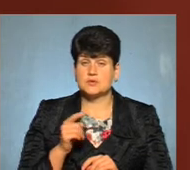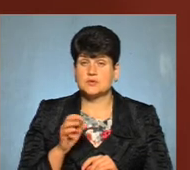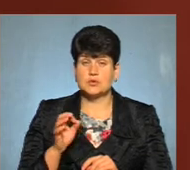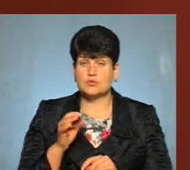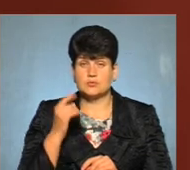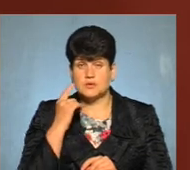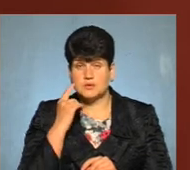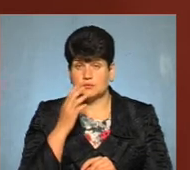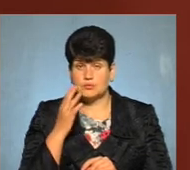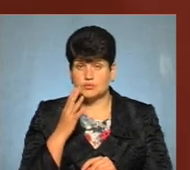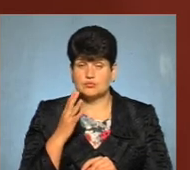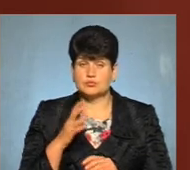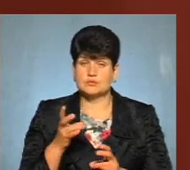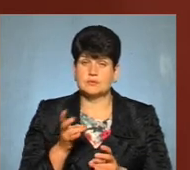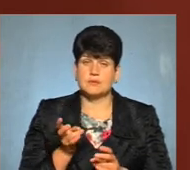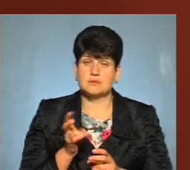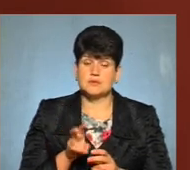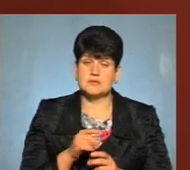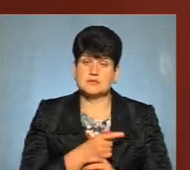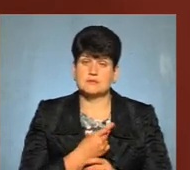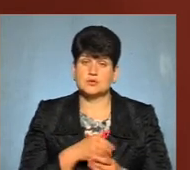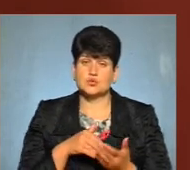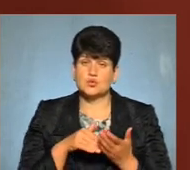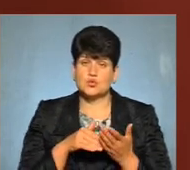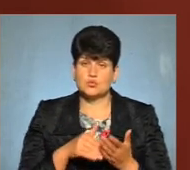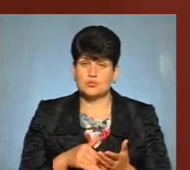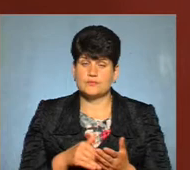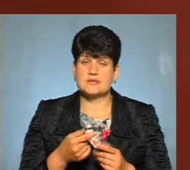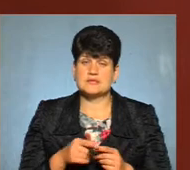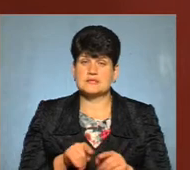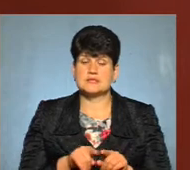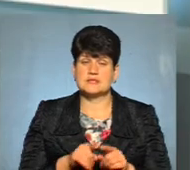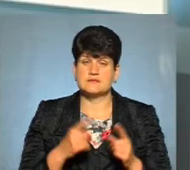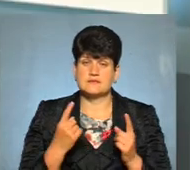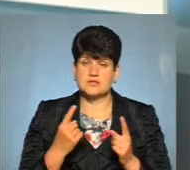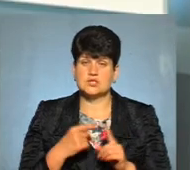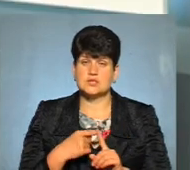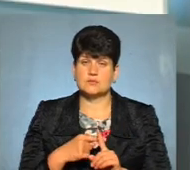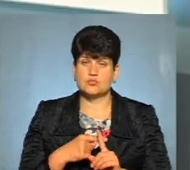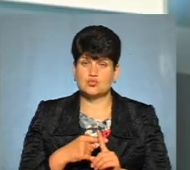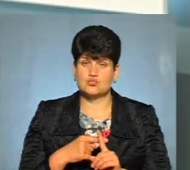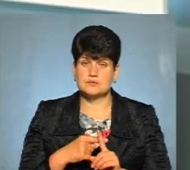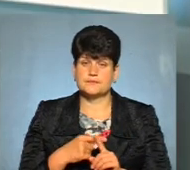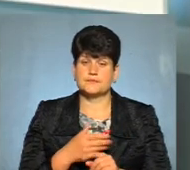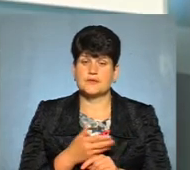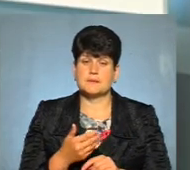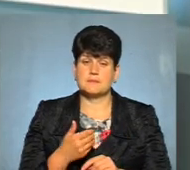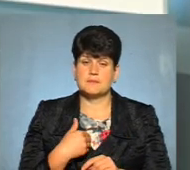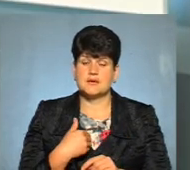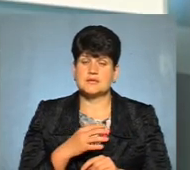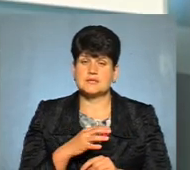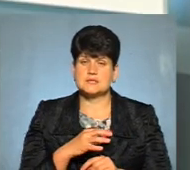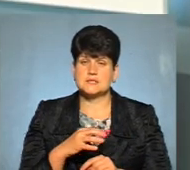людей звертатися за медичною допомогою. І це теж величезний плюс. Ми